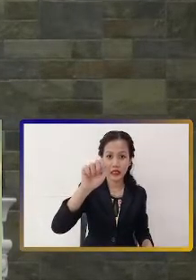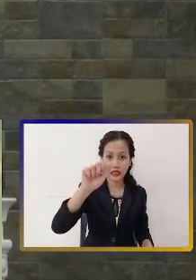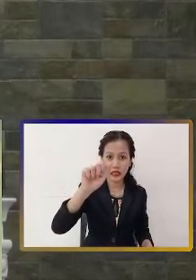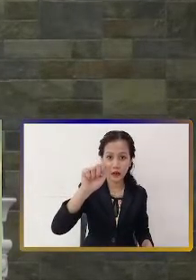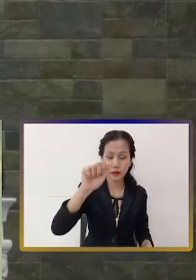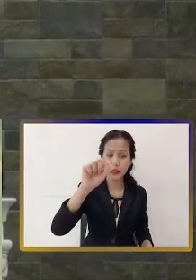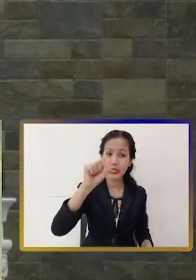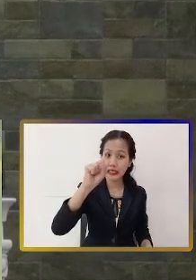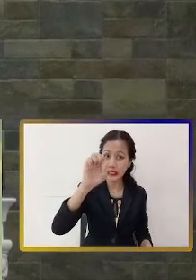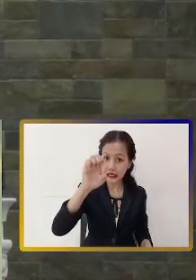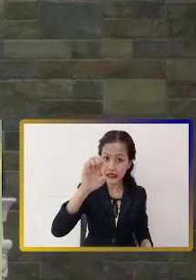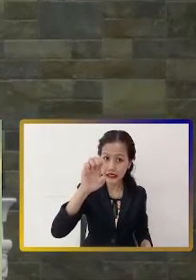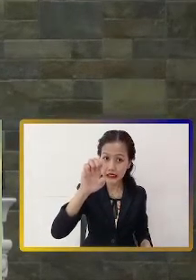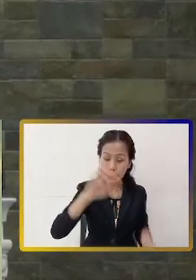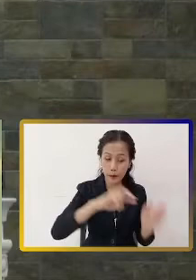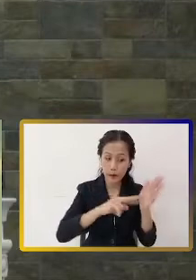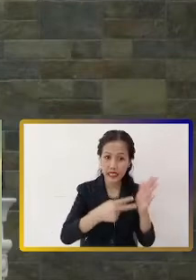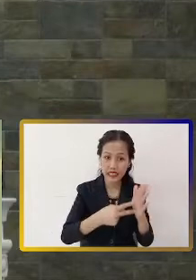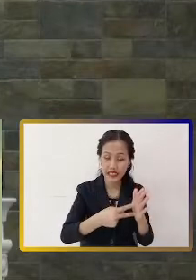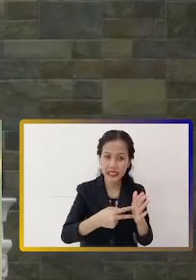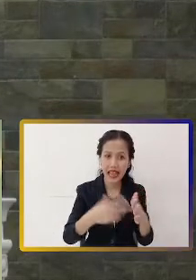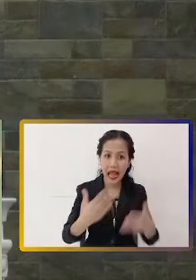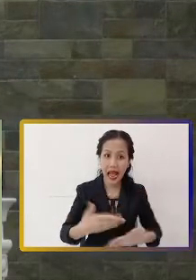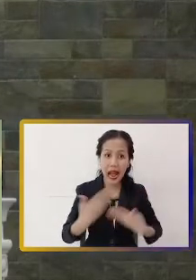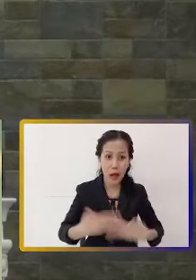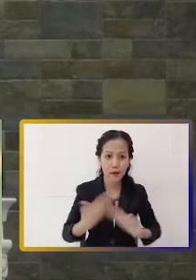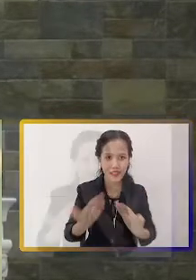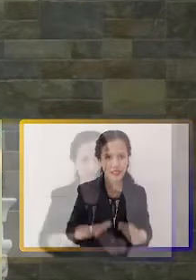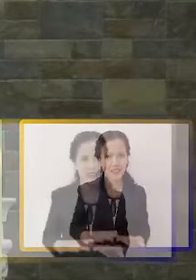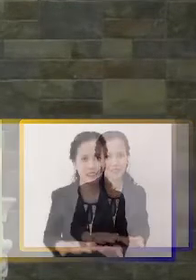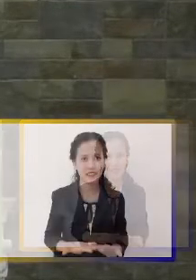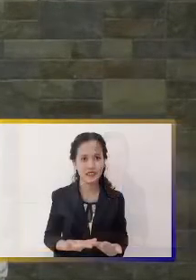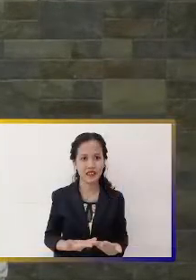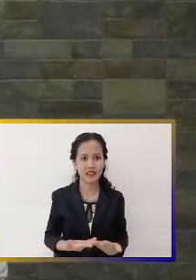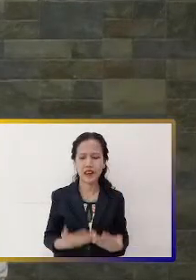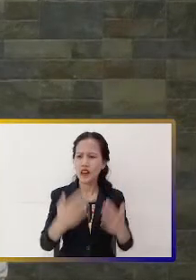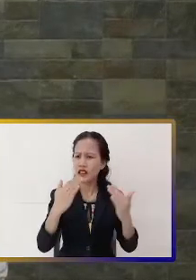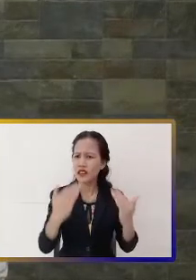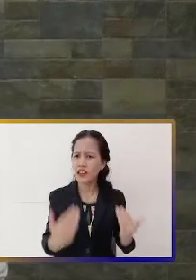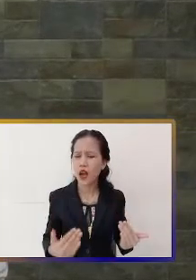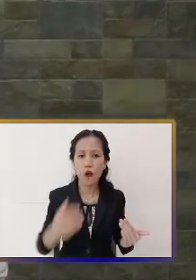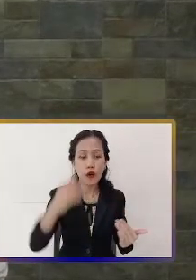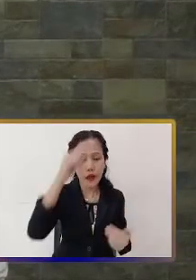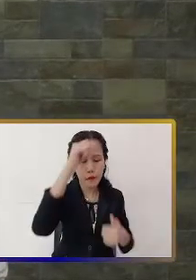Diyos ay tumitingin sa contents ng ating panalangin.